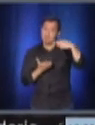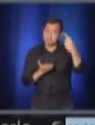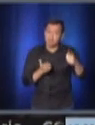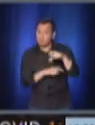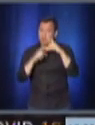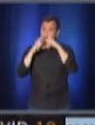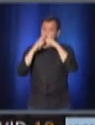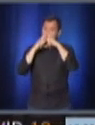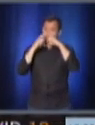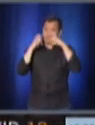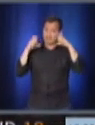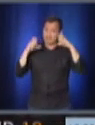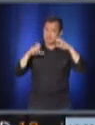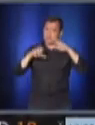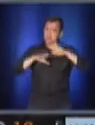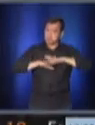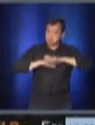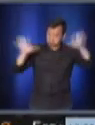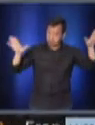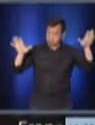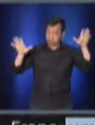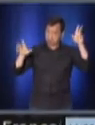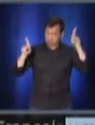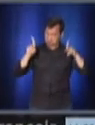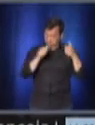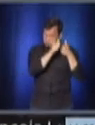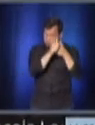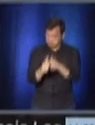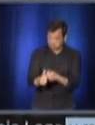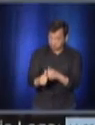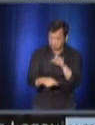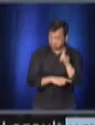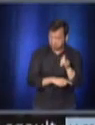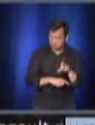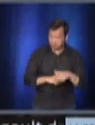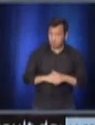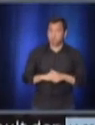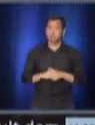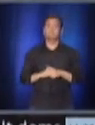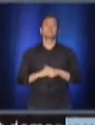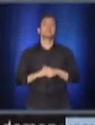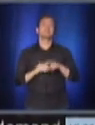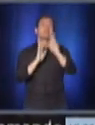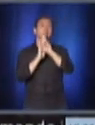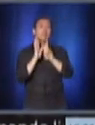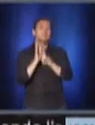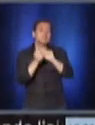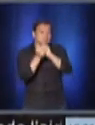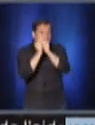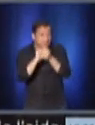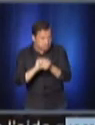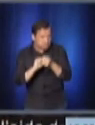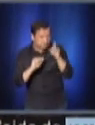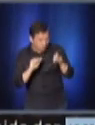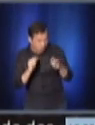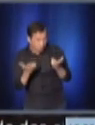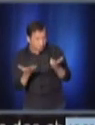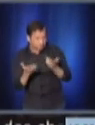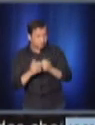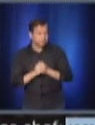est-ce qu'il y a moyen, peut-être, de modifier le règlement ou de changer certaines dispositions pour s'assurer que le